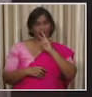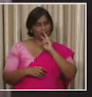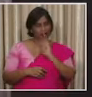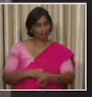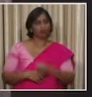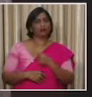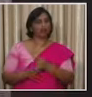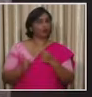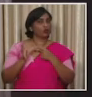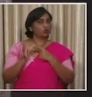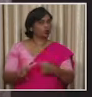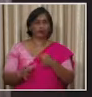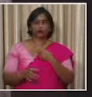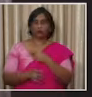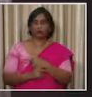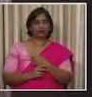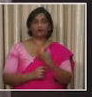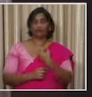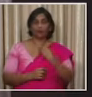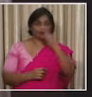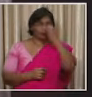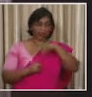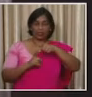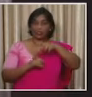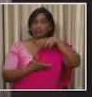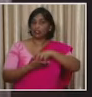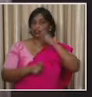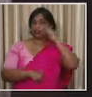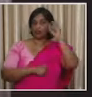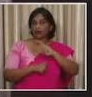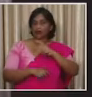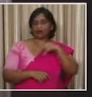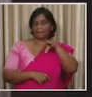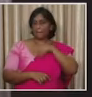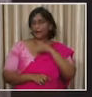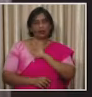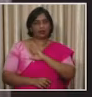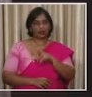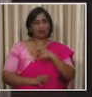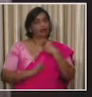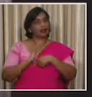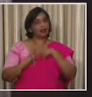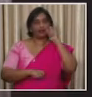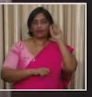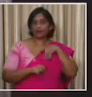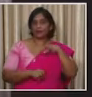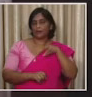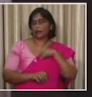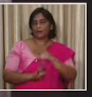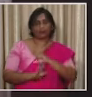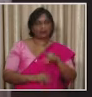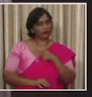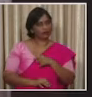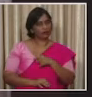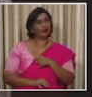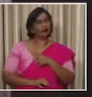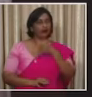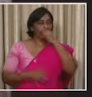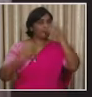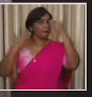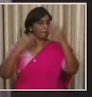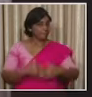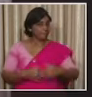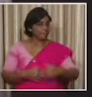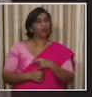ප්‍රෝඩාකාරී උත්තරවලට මාතර දිස්ත්‍රික්කයේ ජනතාව රැවටෙන්නෙත් නැහැ, රටේ ජනතාව රැවටෙන්නෙත් නැහැ. ලවණ